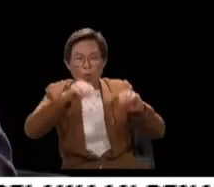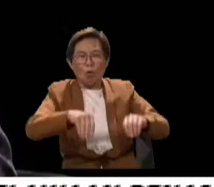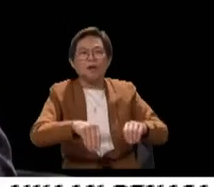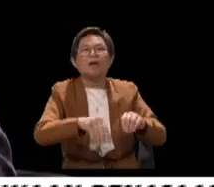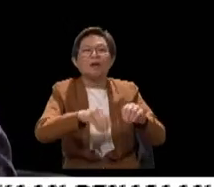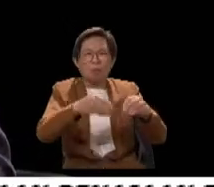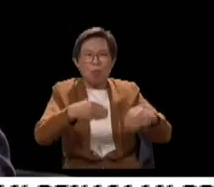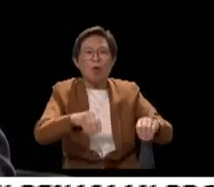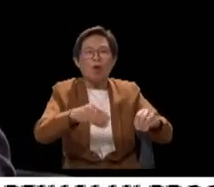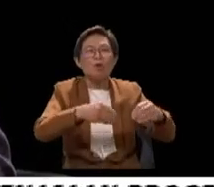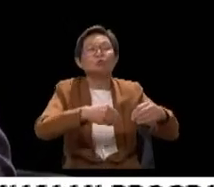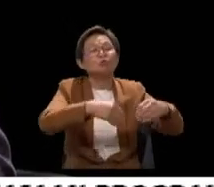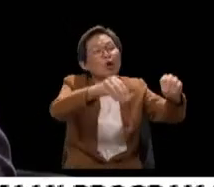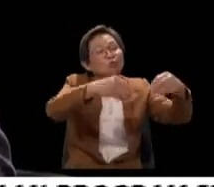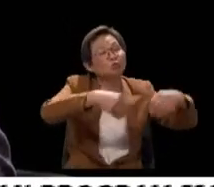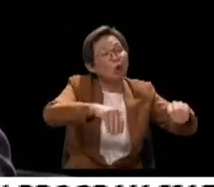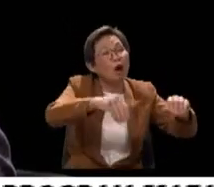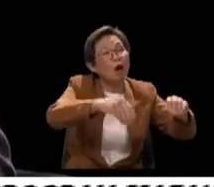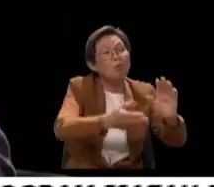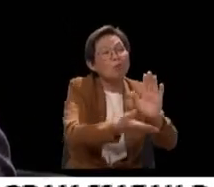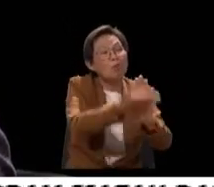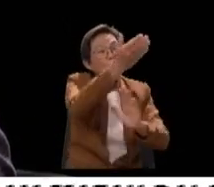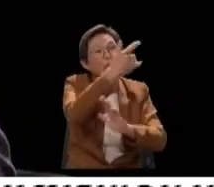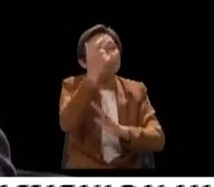kita jadi kerana mereka faham